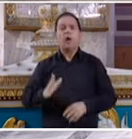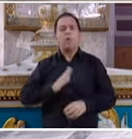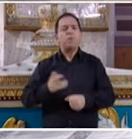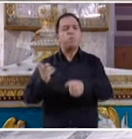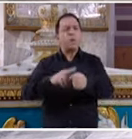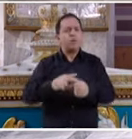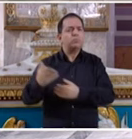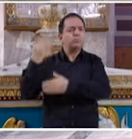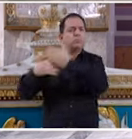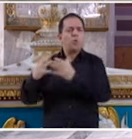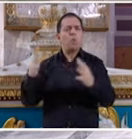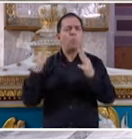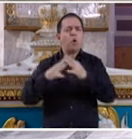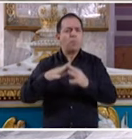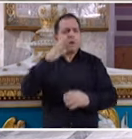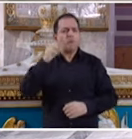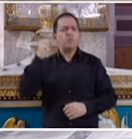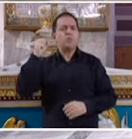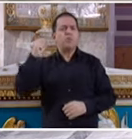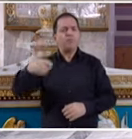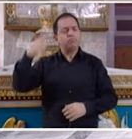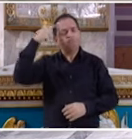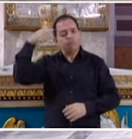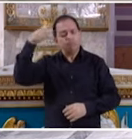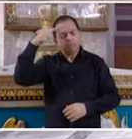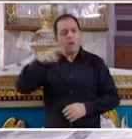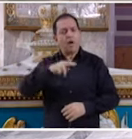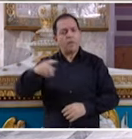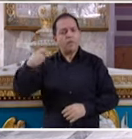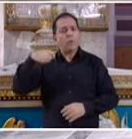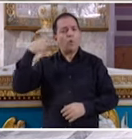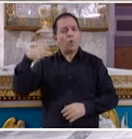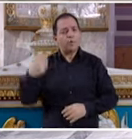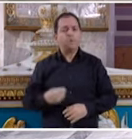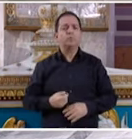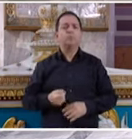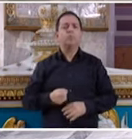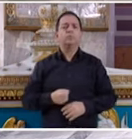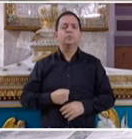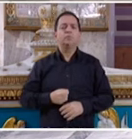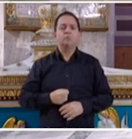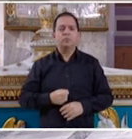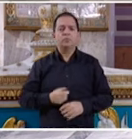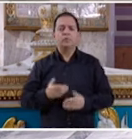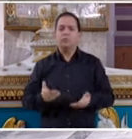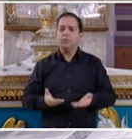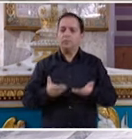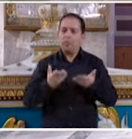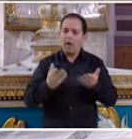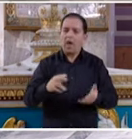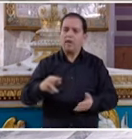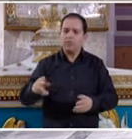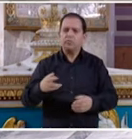και πατρίδες εγωνισαμένων και πεσόντων, πάλτη και πεσχά των πατέρων και αδελφών ημών, τον εκ του παρόντος λιμού τεθνίξα τον αόρους αδερφών